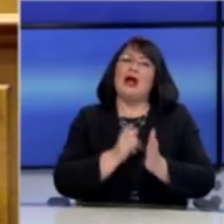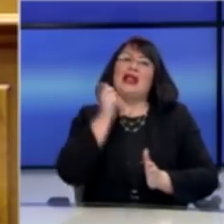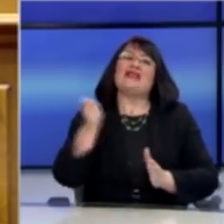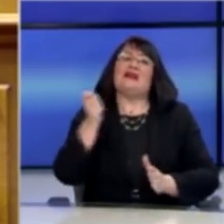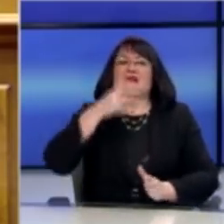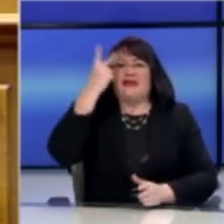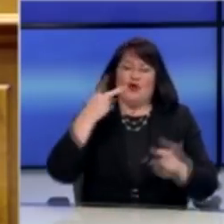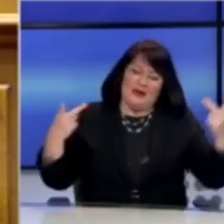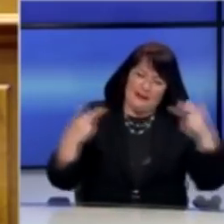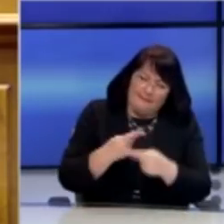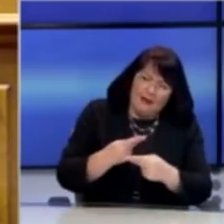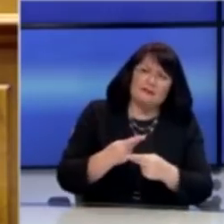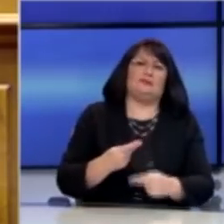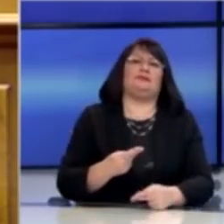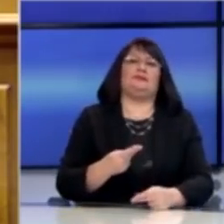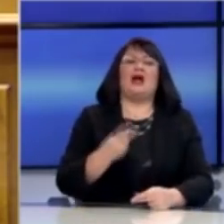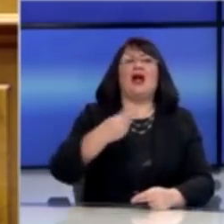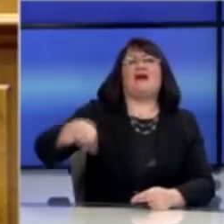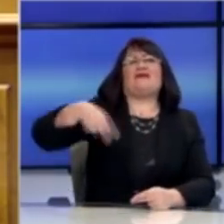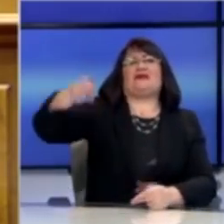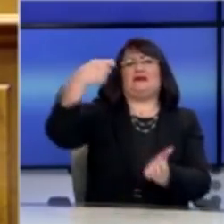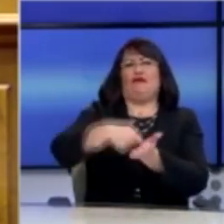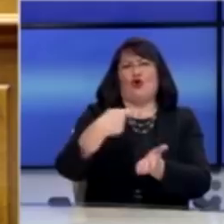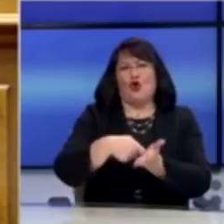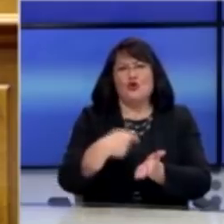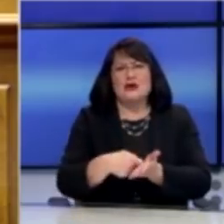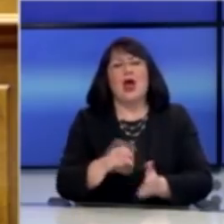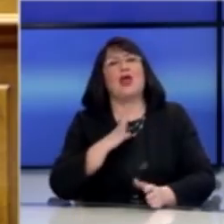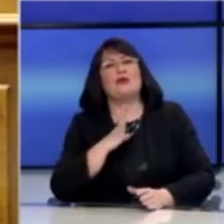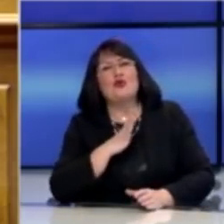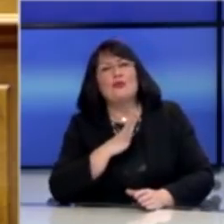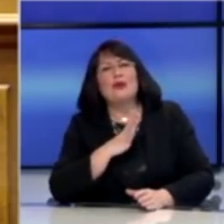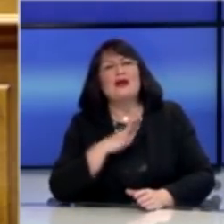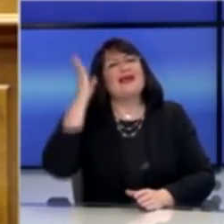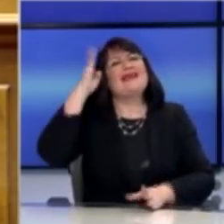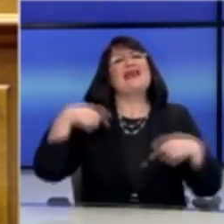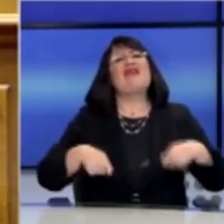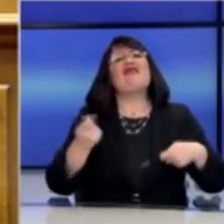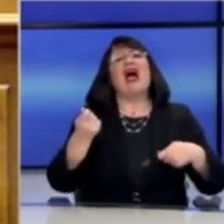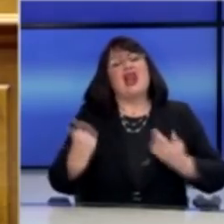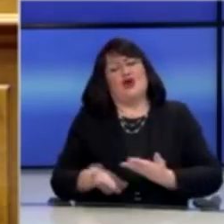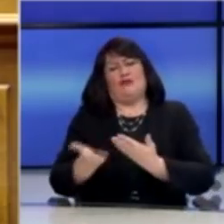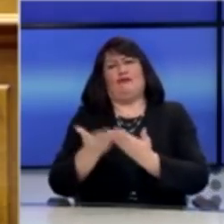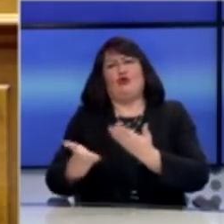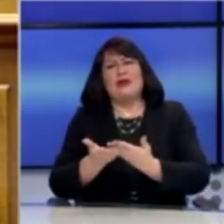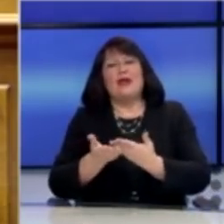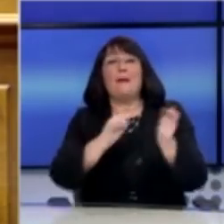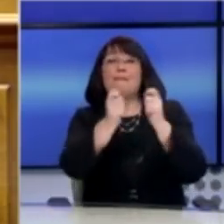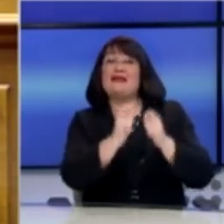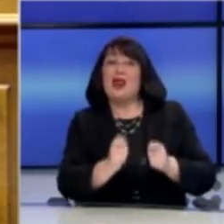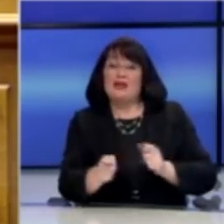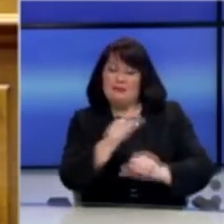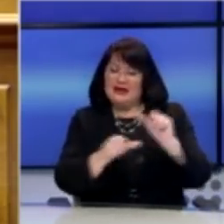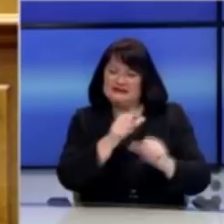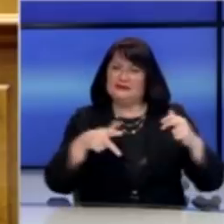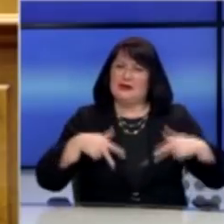ασφαλιστικά δικαιώματα, την αύξηση της φορολογίας εργαζομένων για να ελαφρυνθεί το κεφάλαιο, την πρόθεση μεταρρυθμίσεων στο